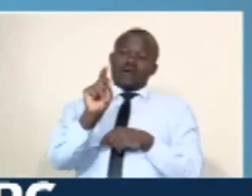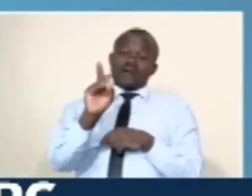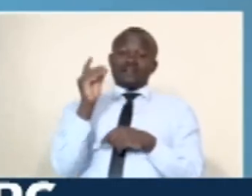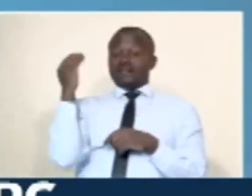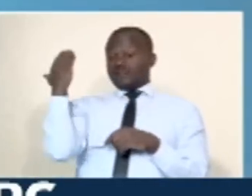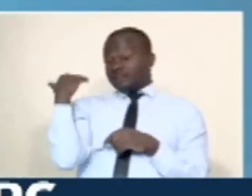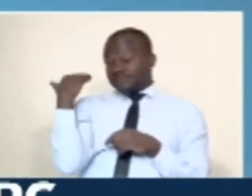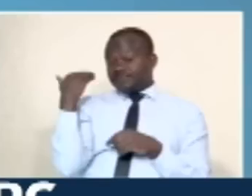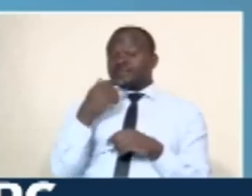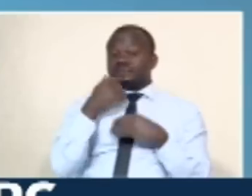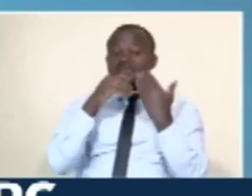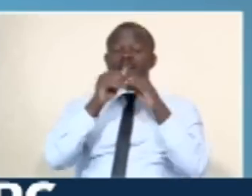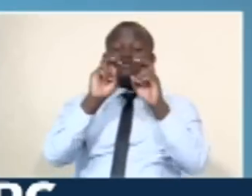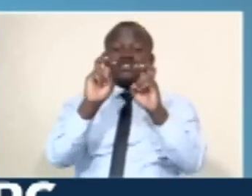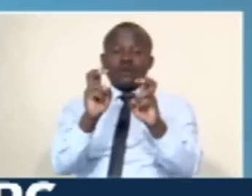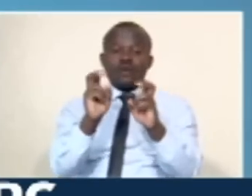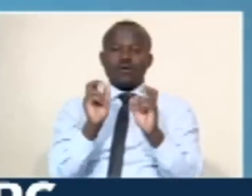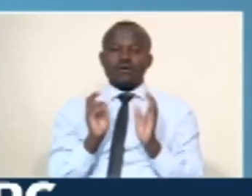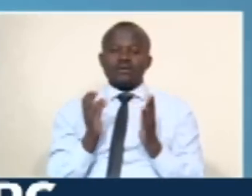iherutse, bavuzemo yuko